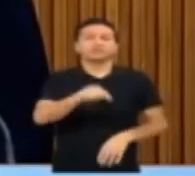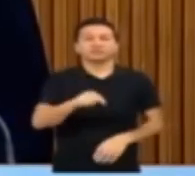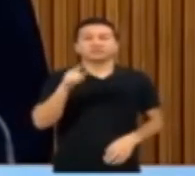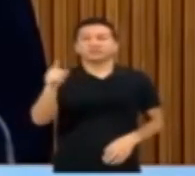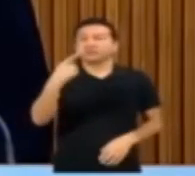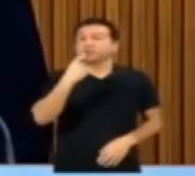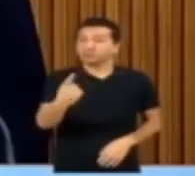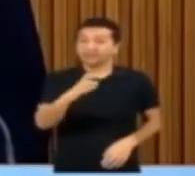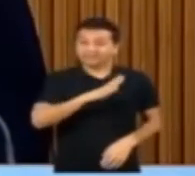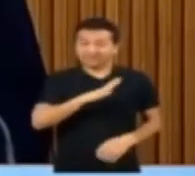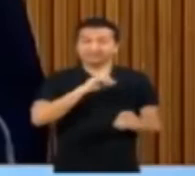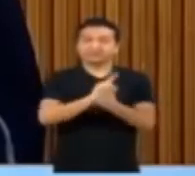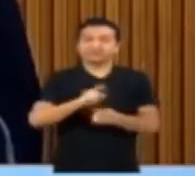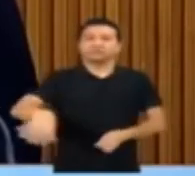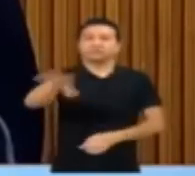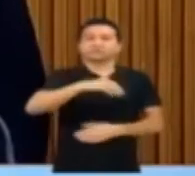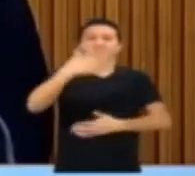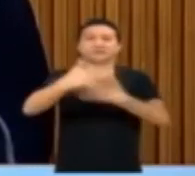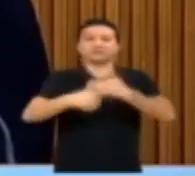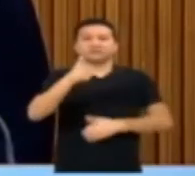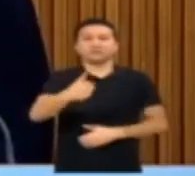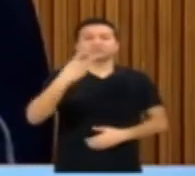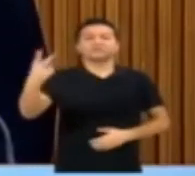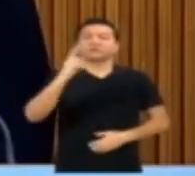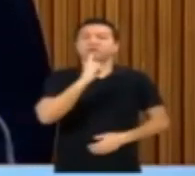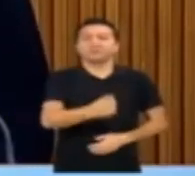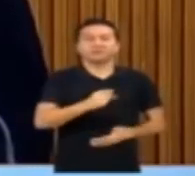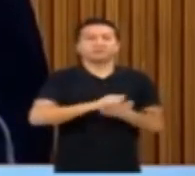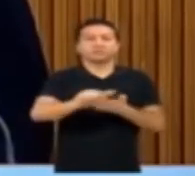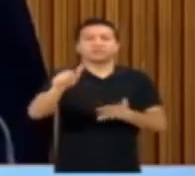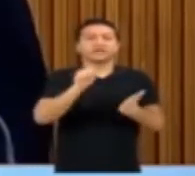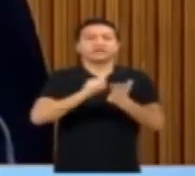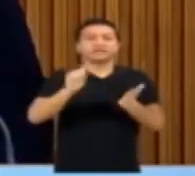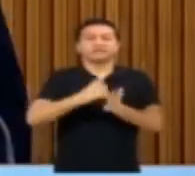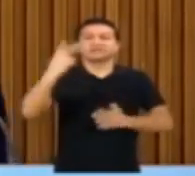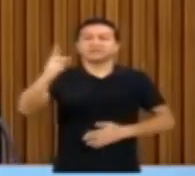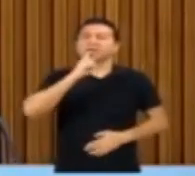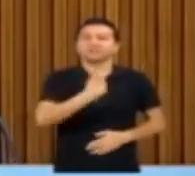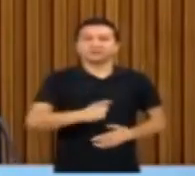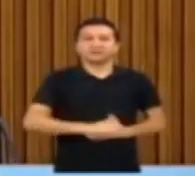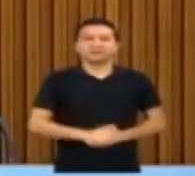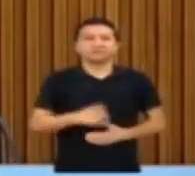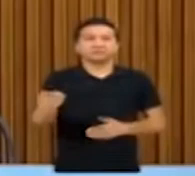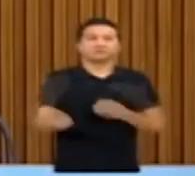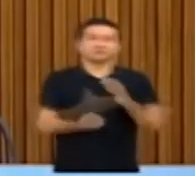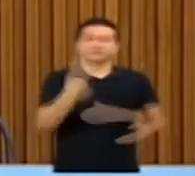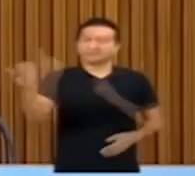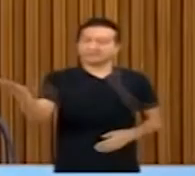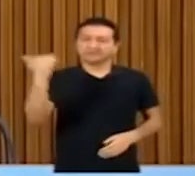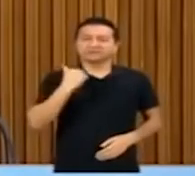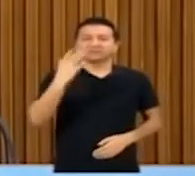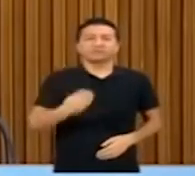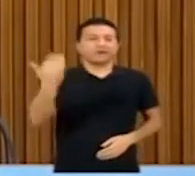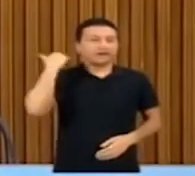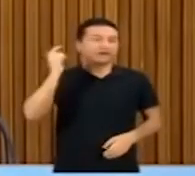Söyleyecek lafım varsa bütün televizyon kanalları senin emrinde. Bütün gazeteciler senin emrinde. Çık karşıma kardeşim.